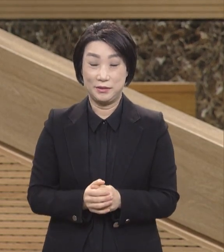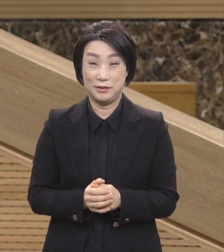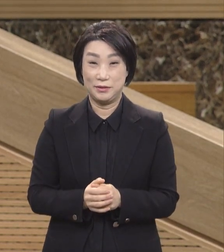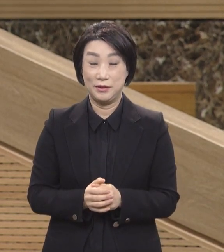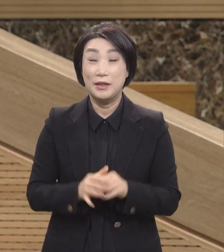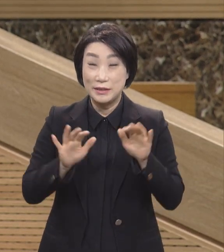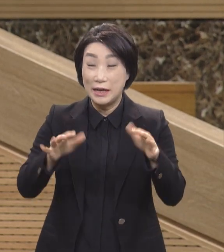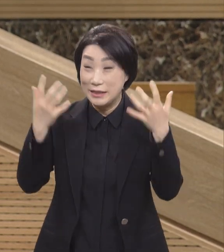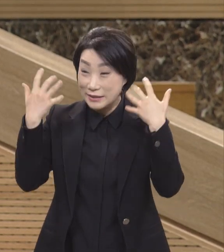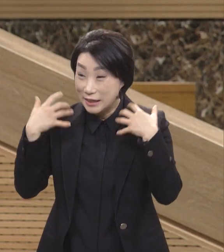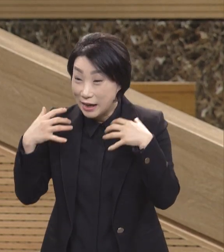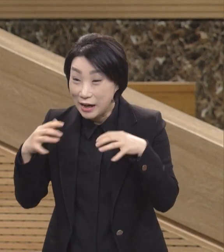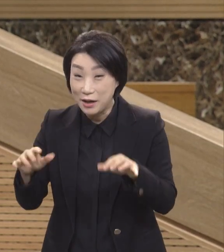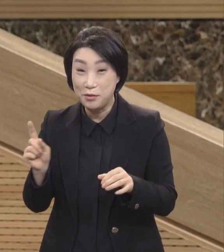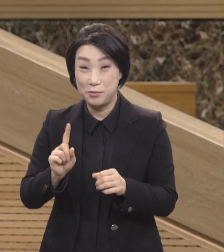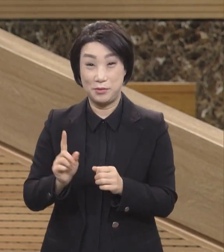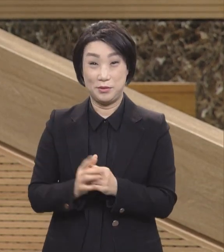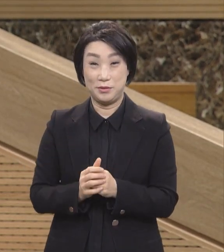사자도